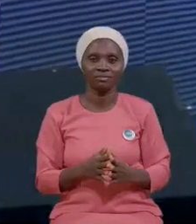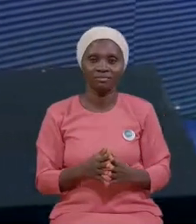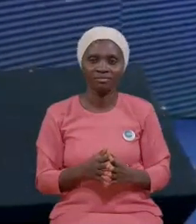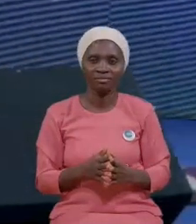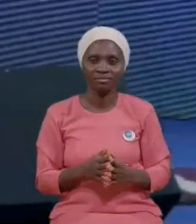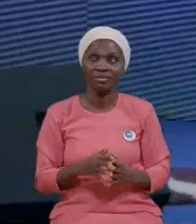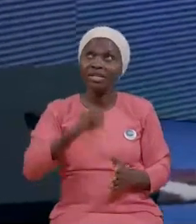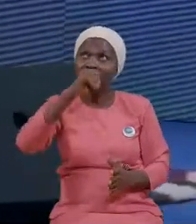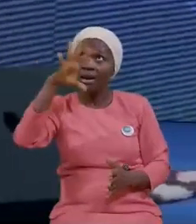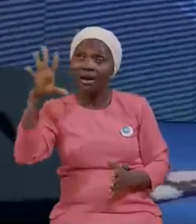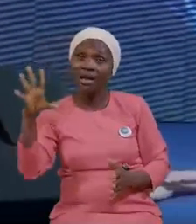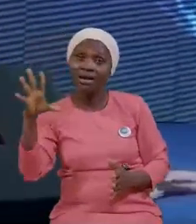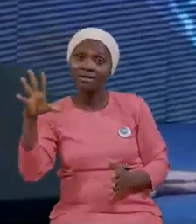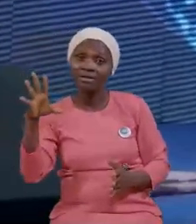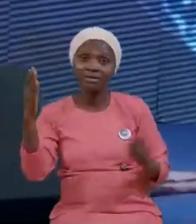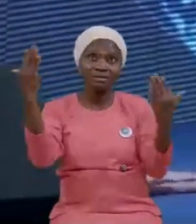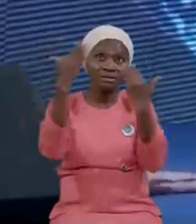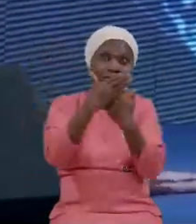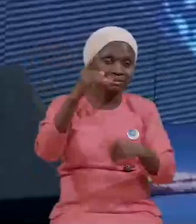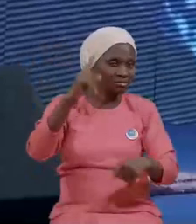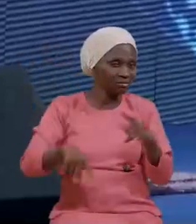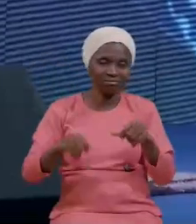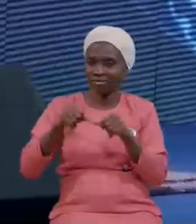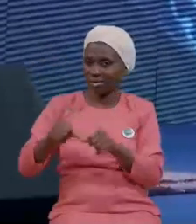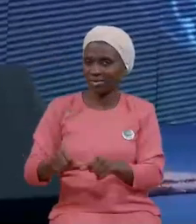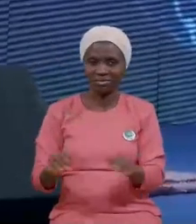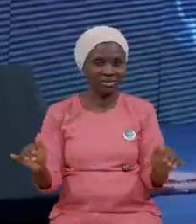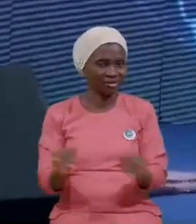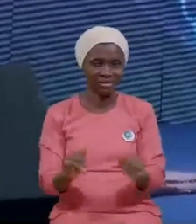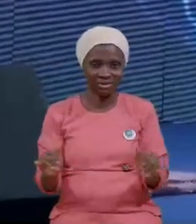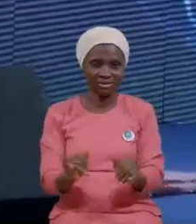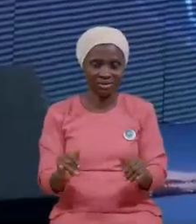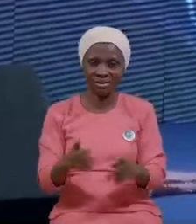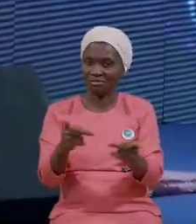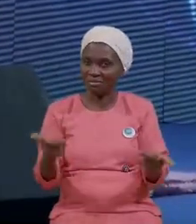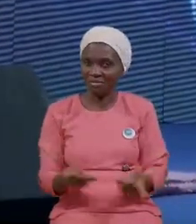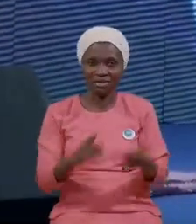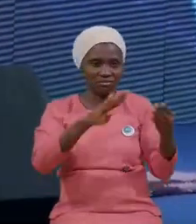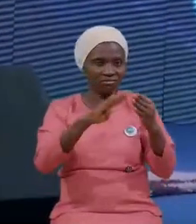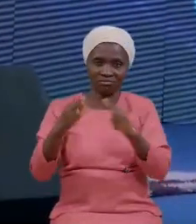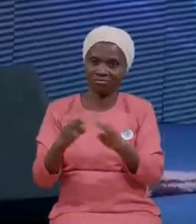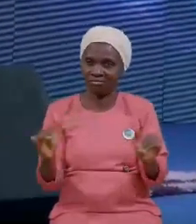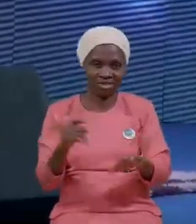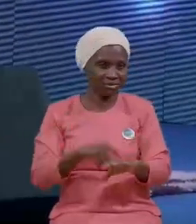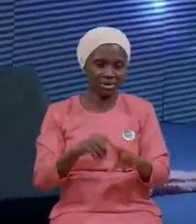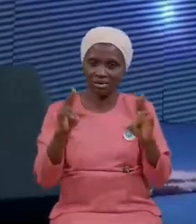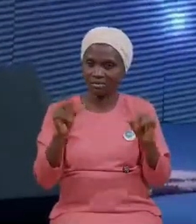La lumière et les ténèbres ne peuvent pas rester au même endroit et au même moment.